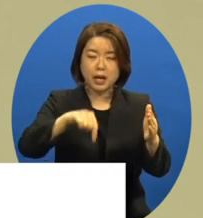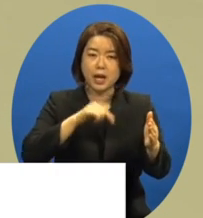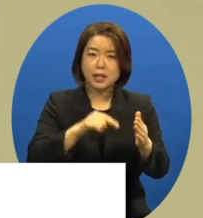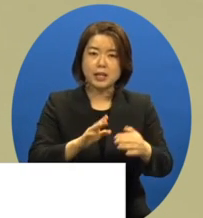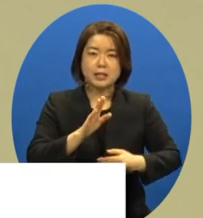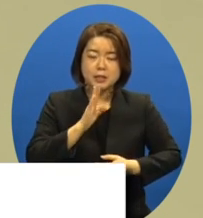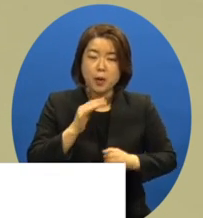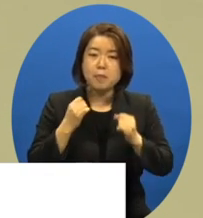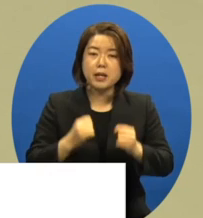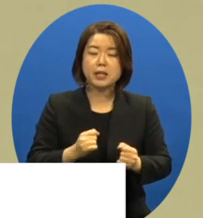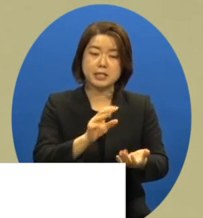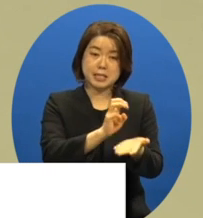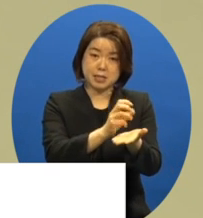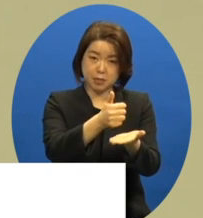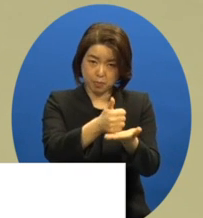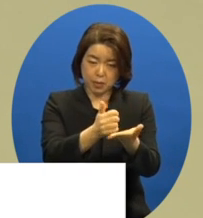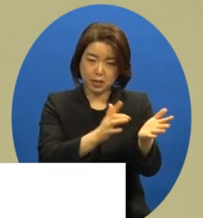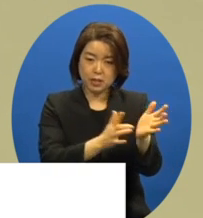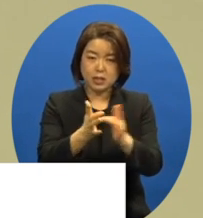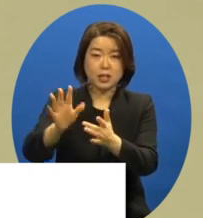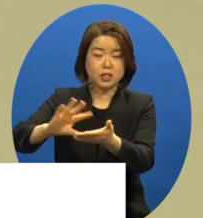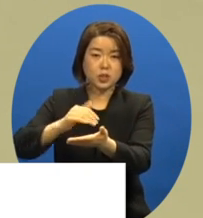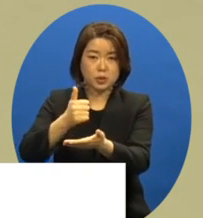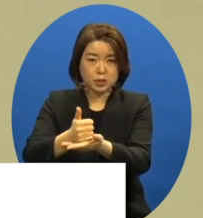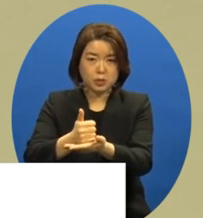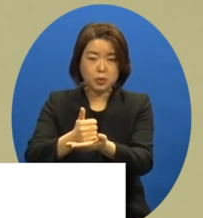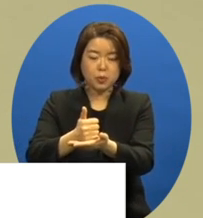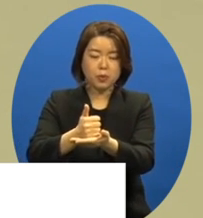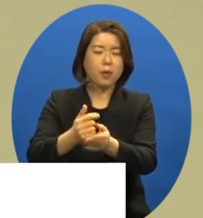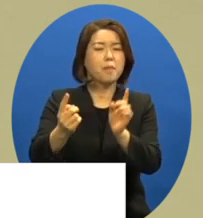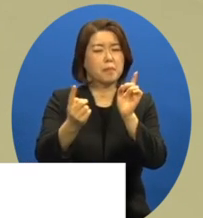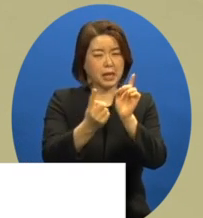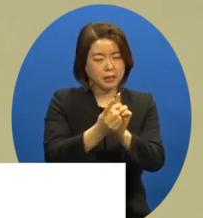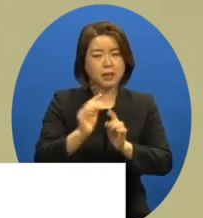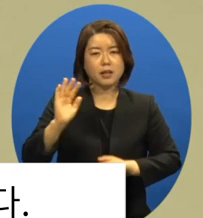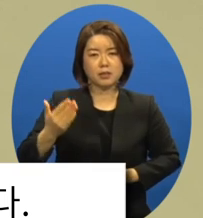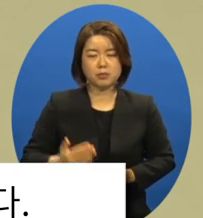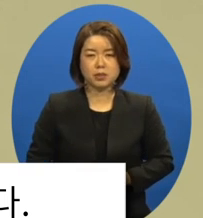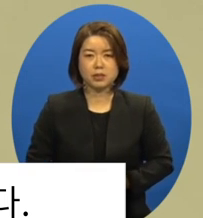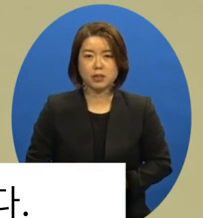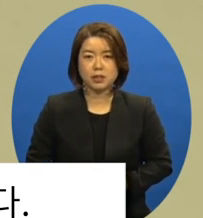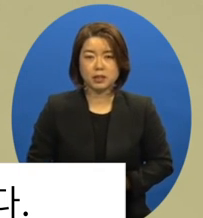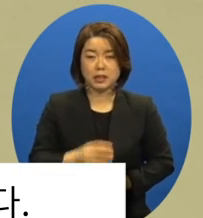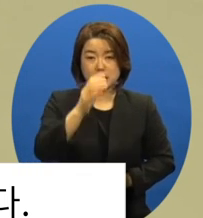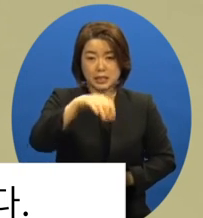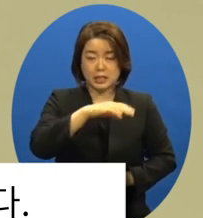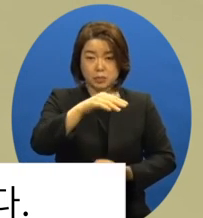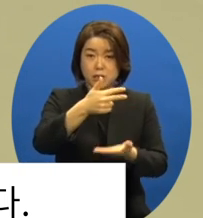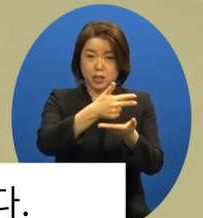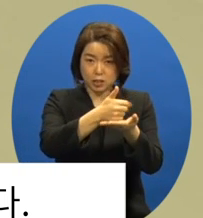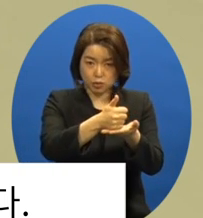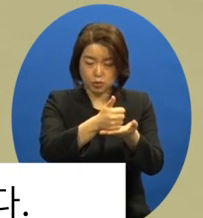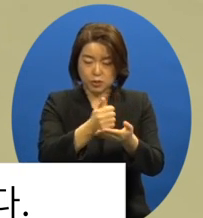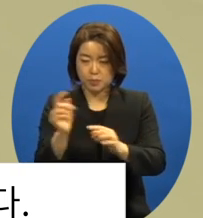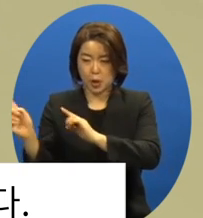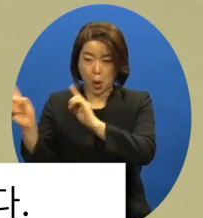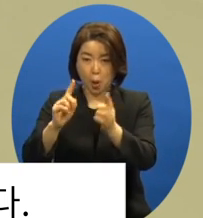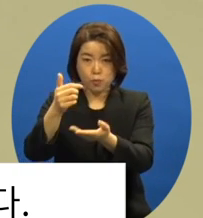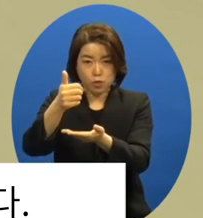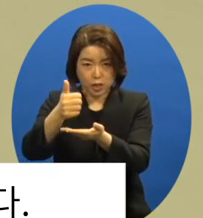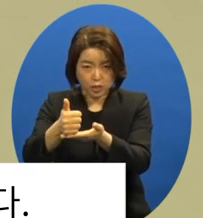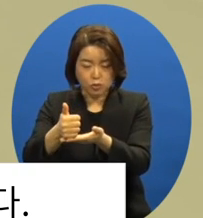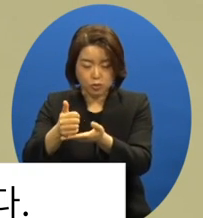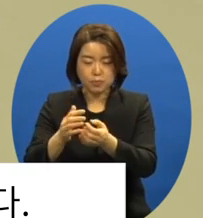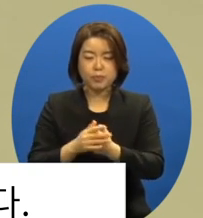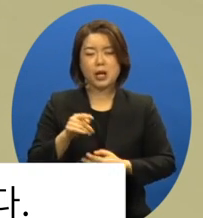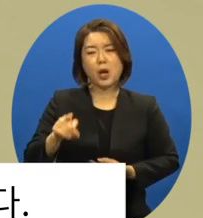계신 메시아 예수 그리스도 그분을 만나야 합니다. 십자가의 주님, 부활의 주님,